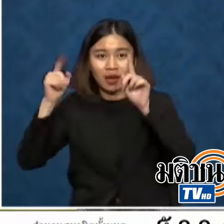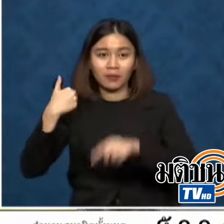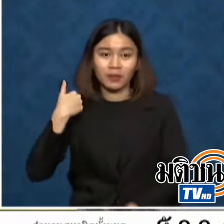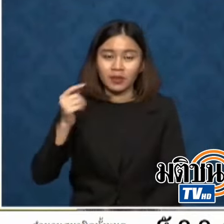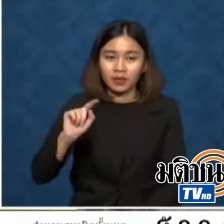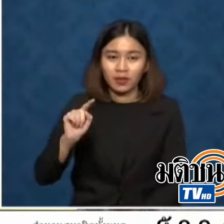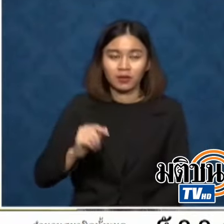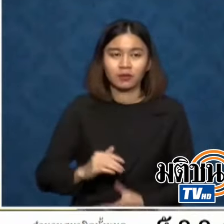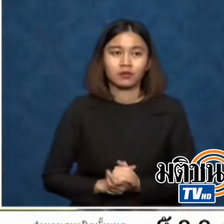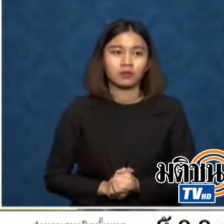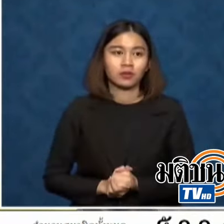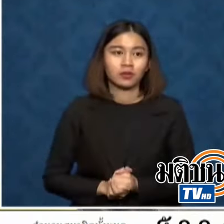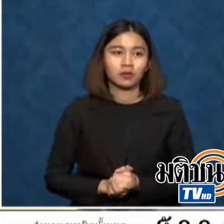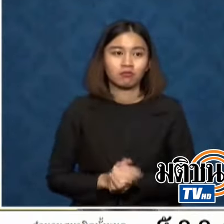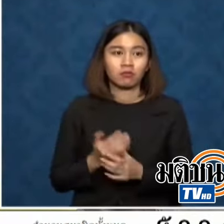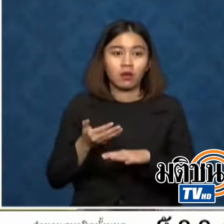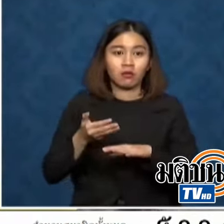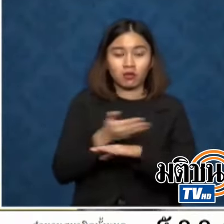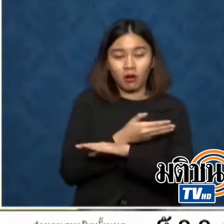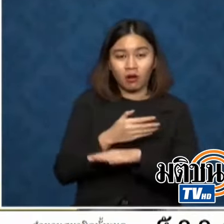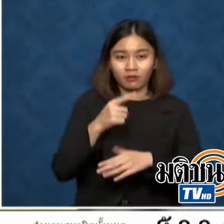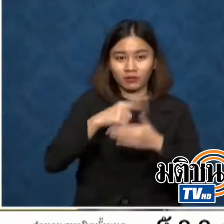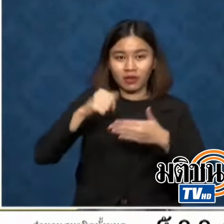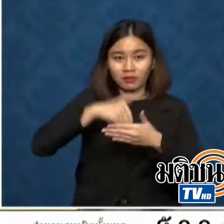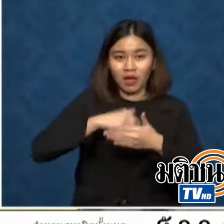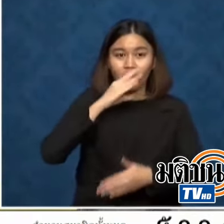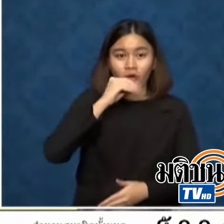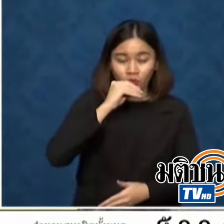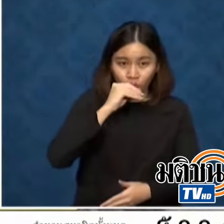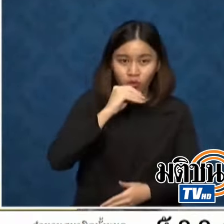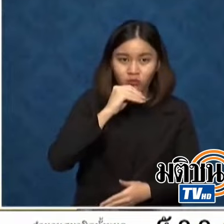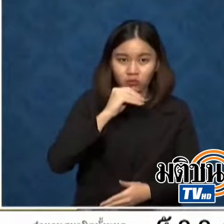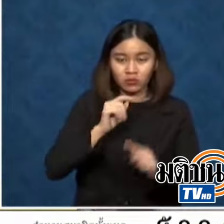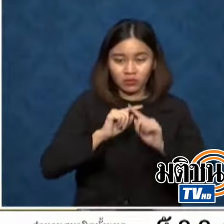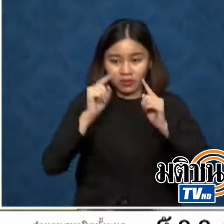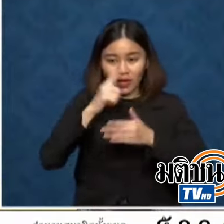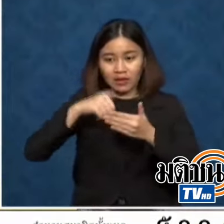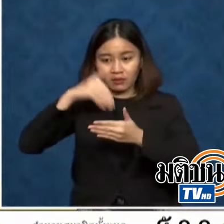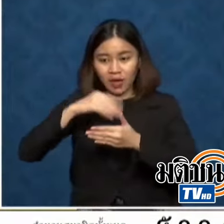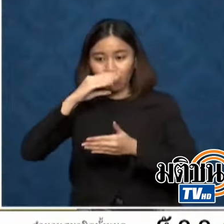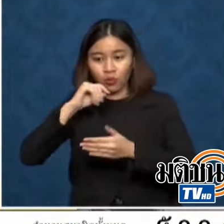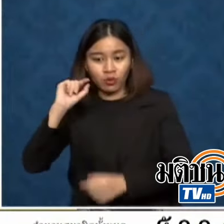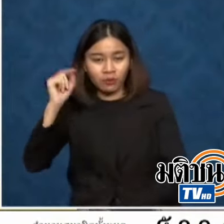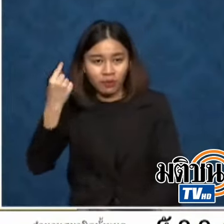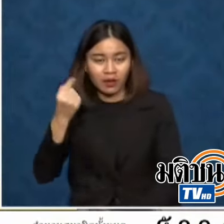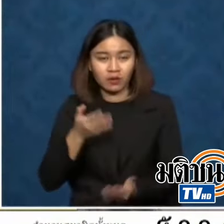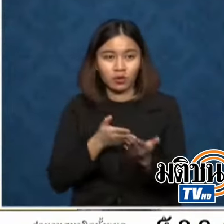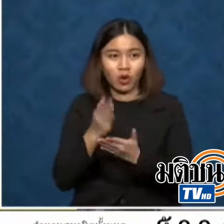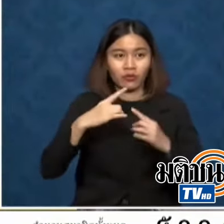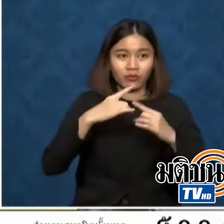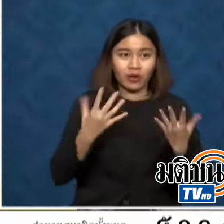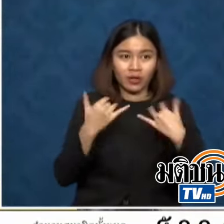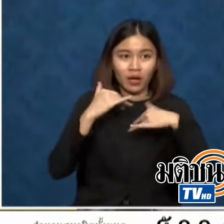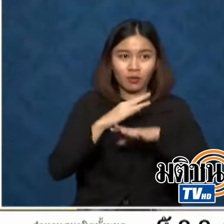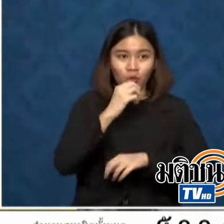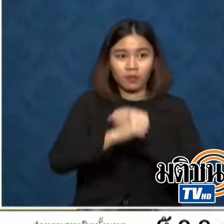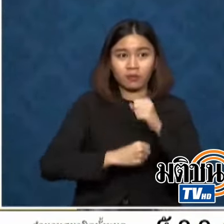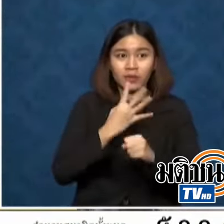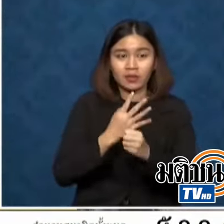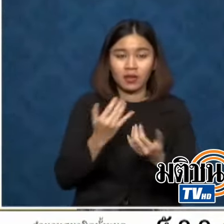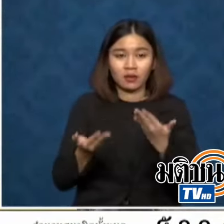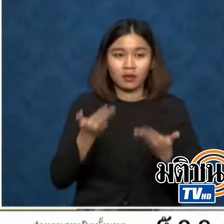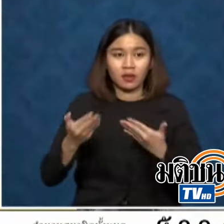ไงก็คือตอนก่อนเลือกตั้งท่านพูดอีกอย่างแต่ตอนหลังเลือกตั้งท่านพูดอีกอย่างไงตอนเป็นฝ่ายค้านร่วมกันมา 4ปีหรือตอน